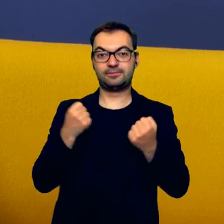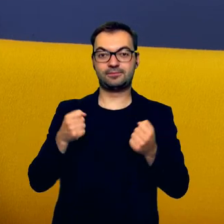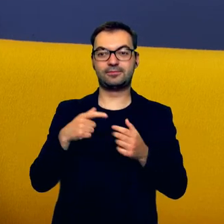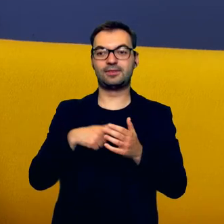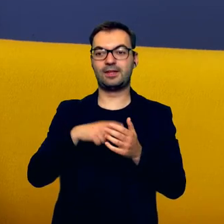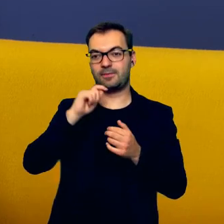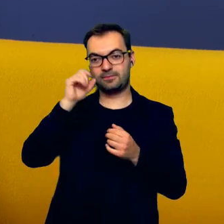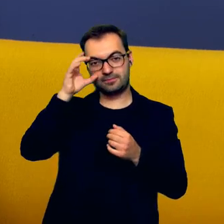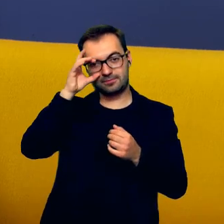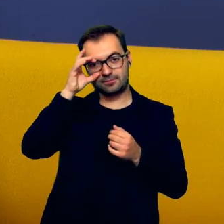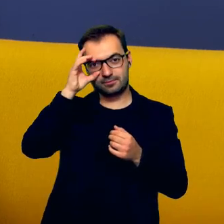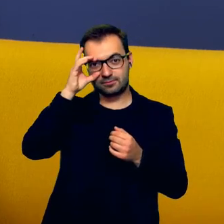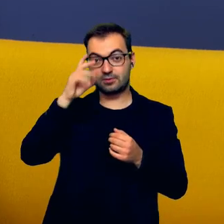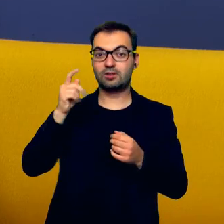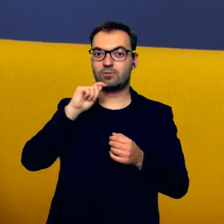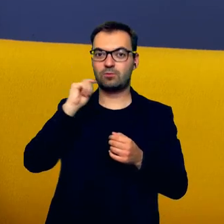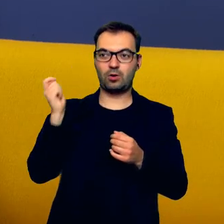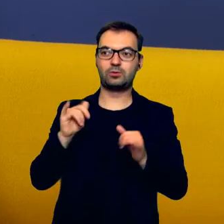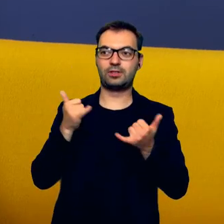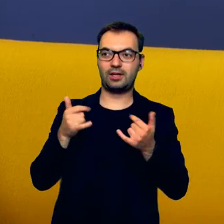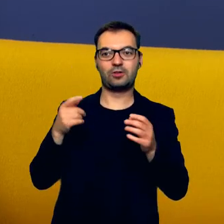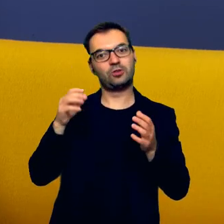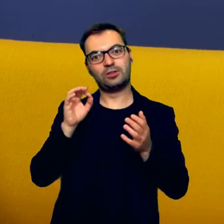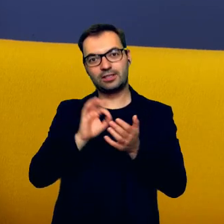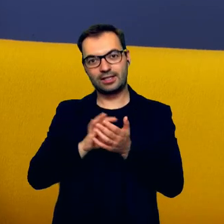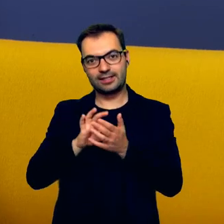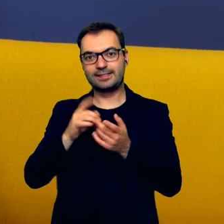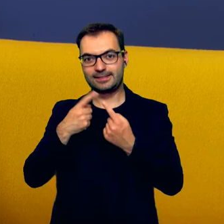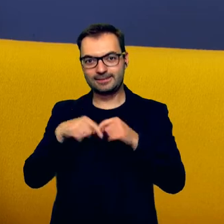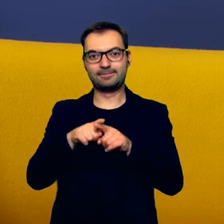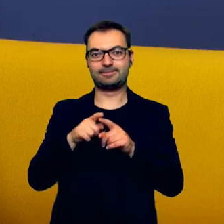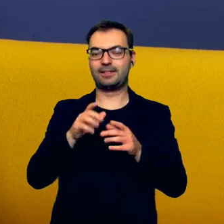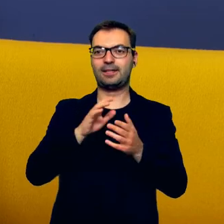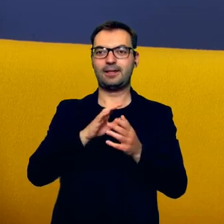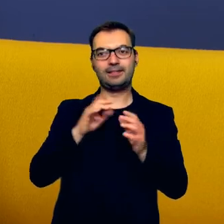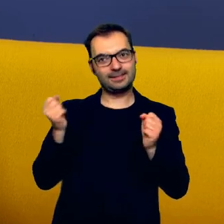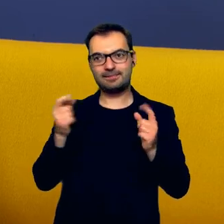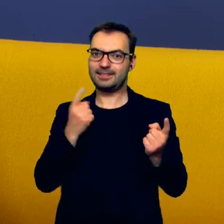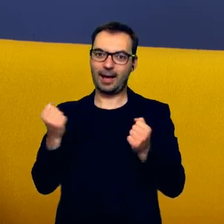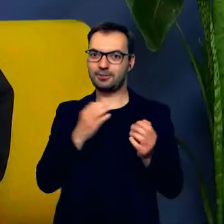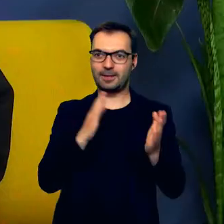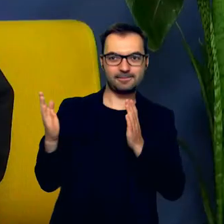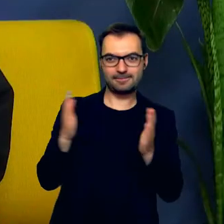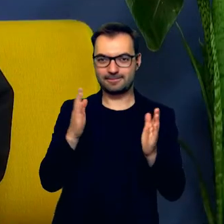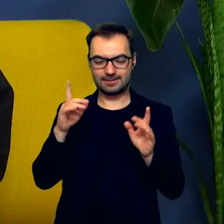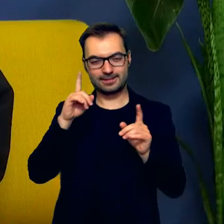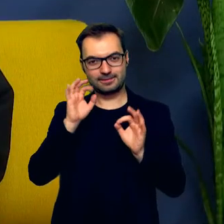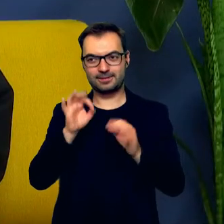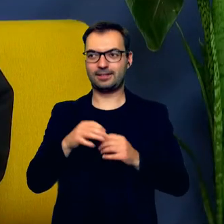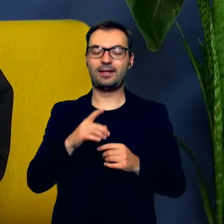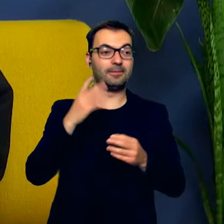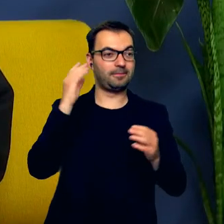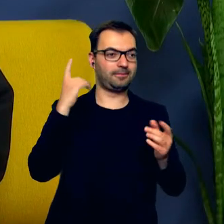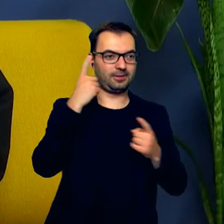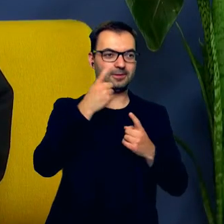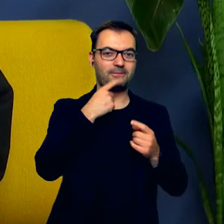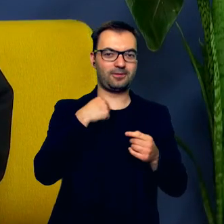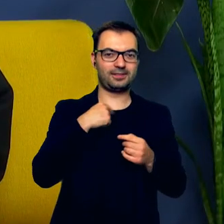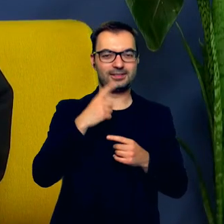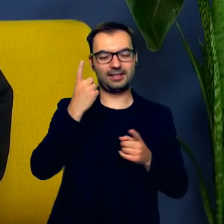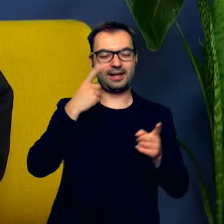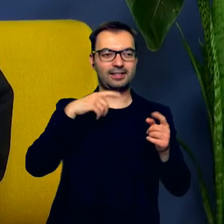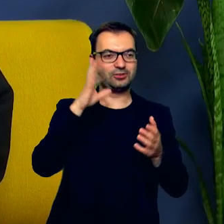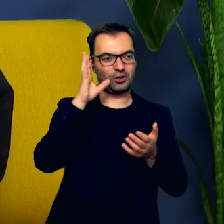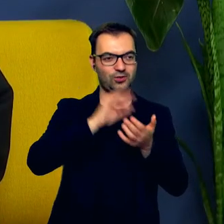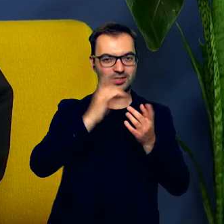tę wędrówkę między Scyllą a Charybdą jakoś uskuteczniać bezkolizyjnie. Już się obawiałam, że pan powie, panie Marku, że pan jest doświadczonym